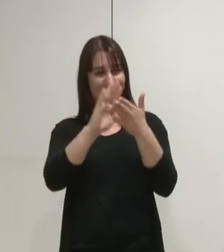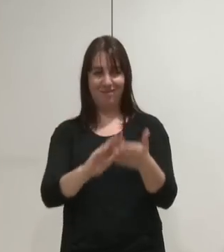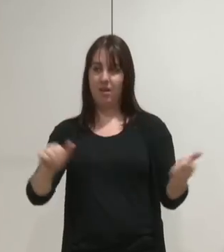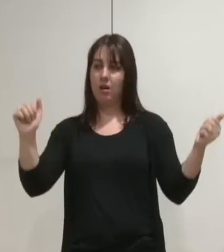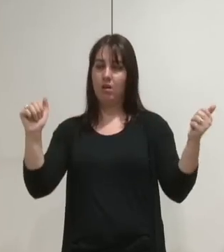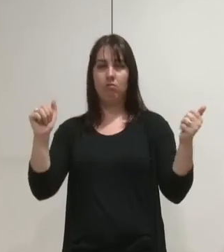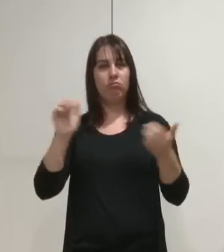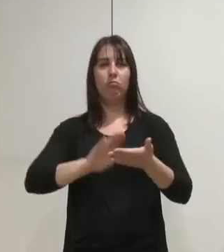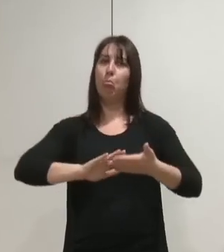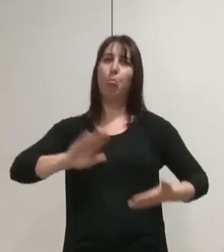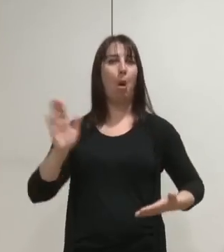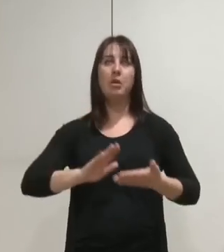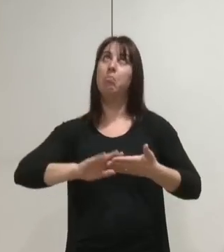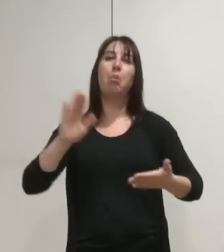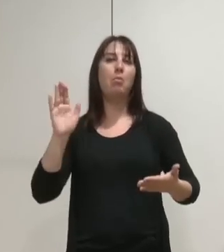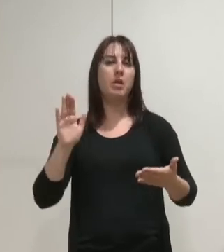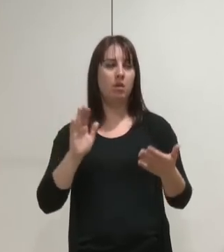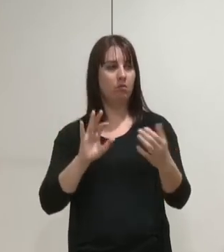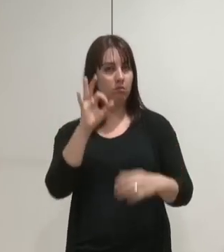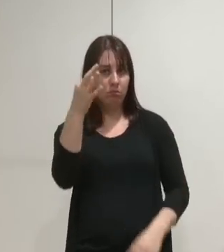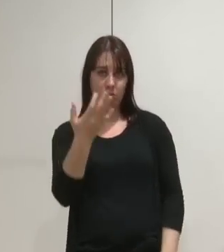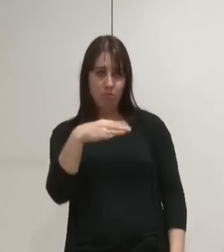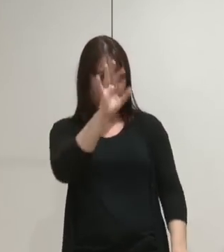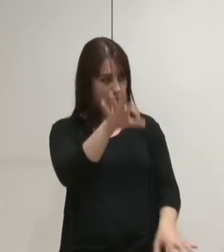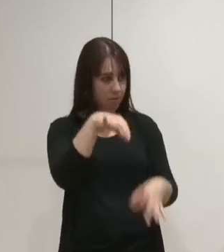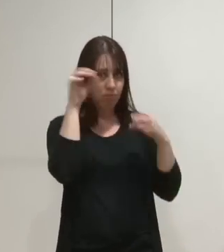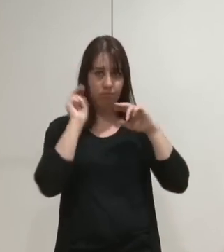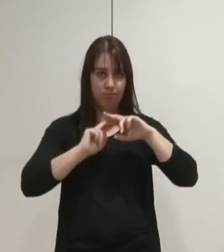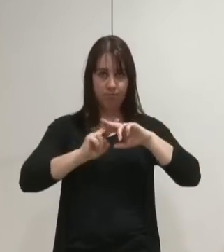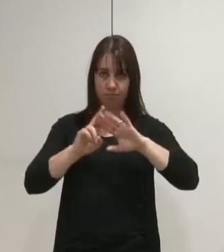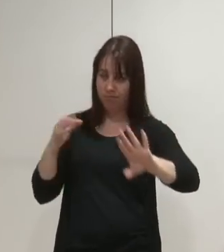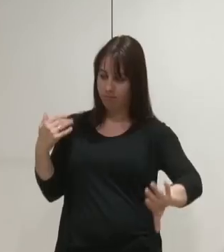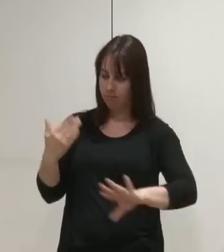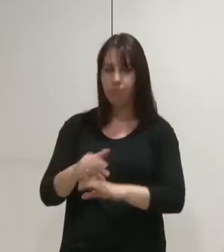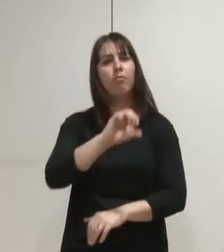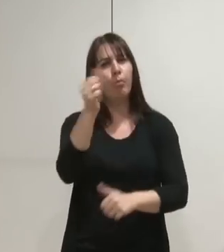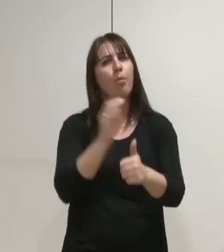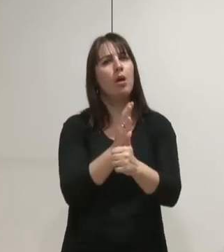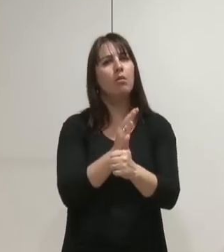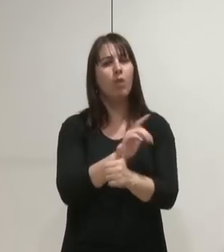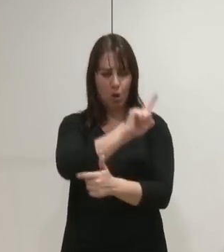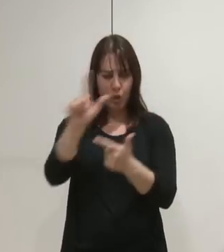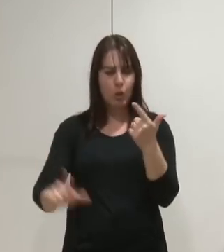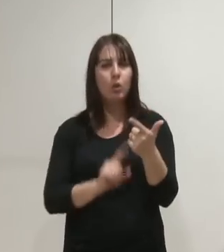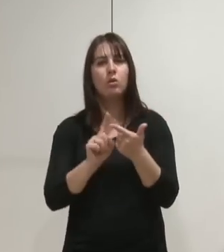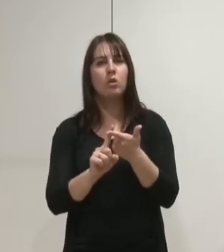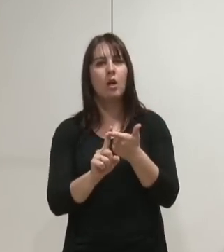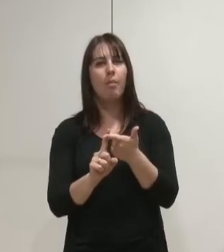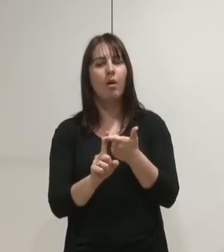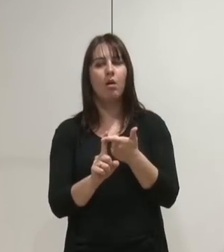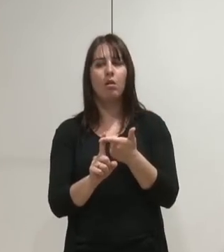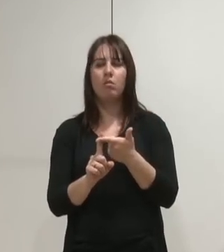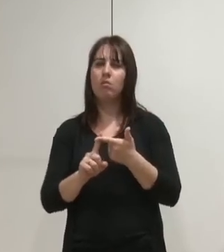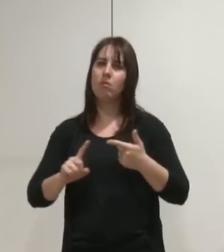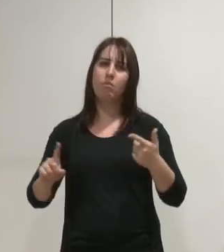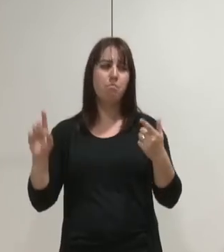été promis nous n'en avons pas eu communication prier élément et deè élément il y a une chose